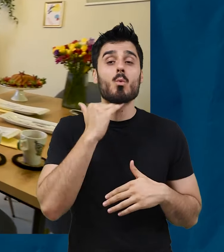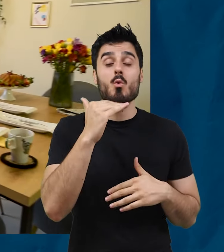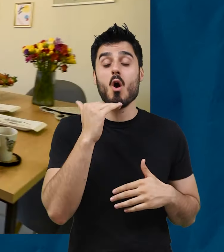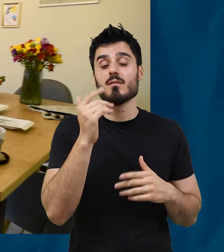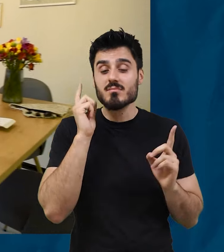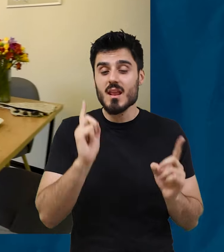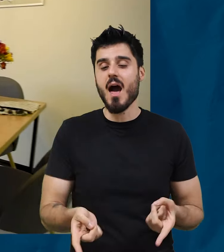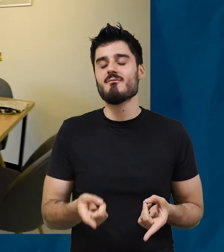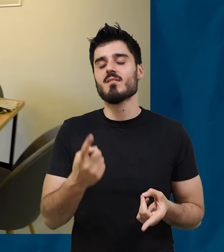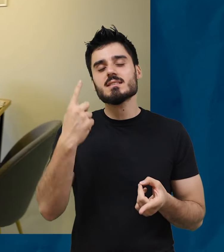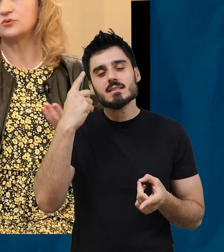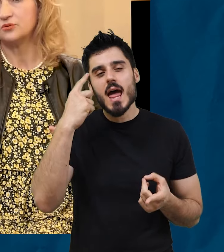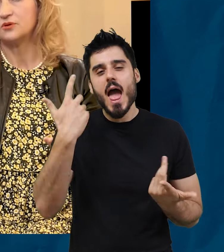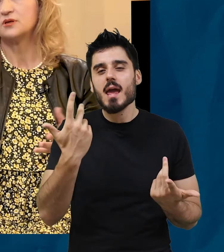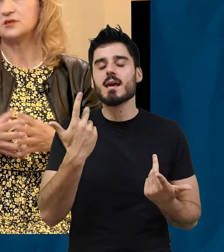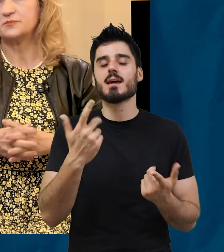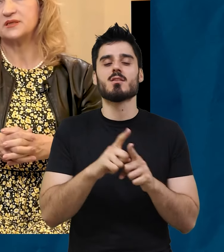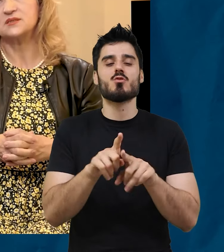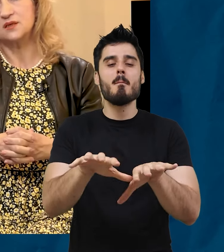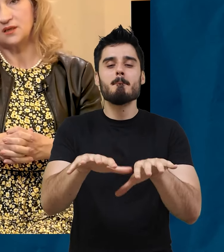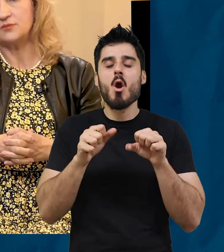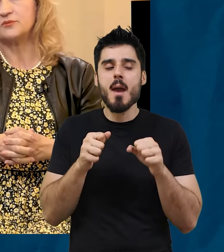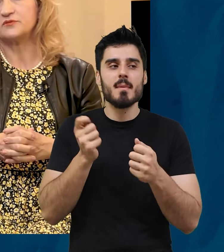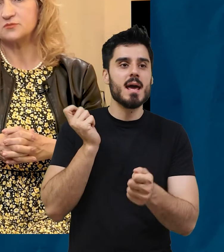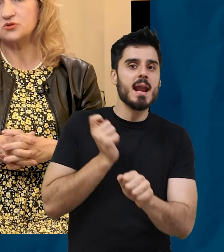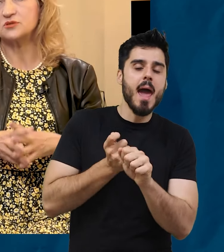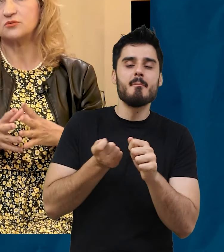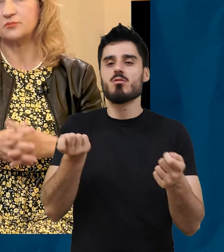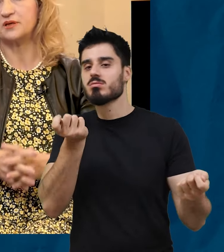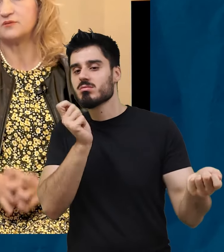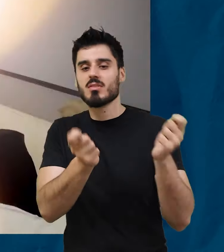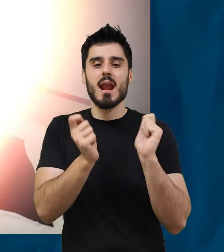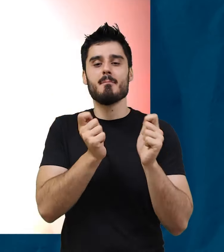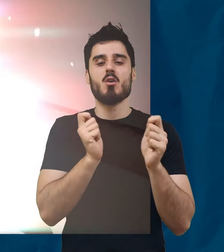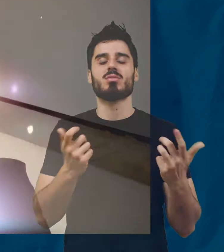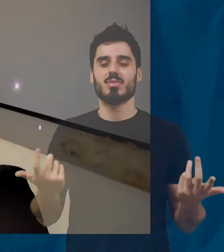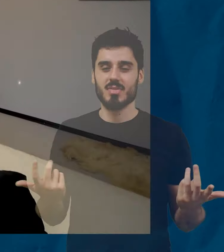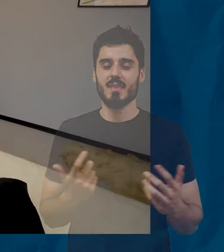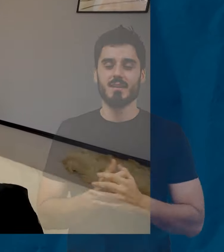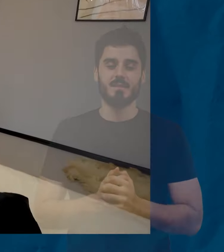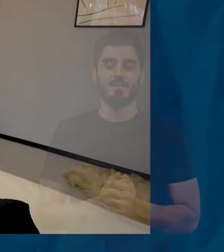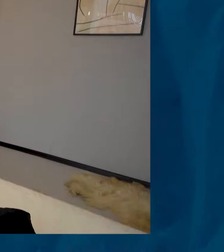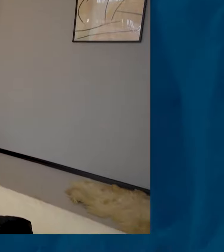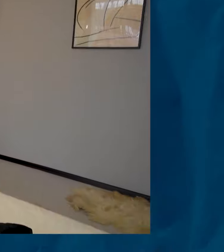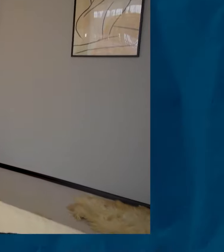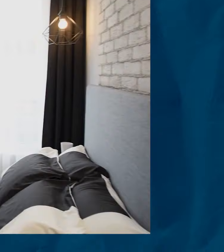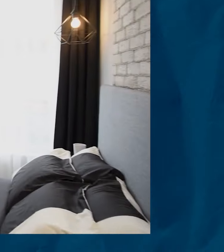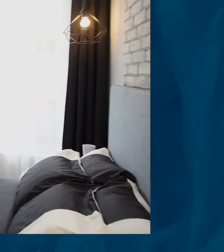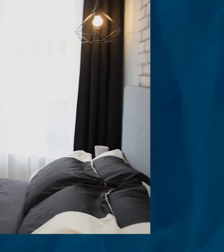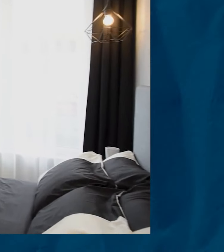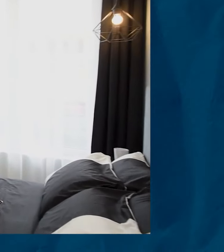да подхождаме, когато, разбира се, имаме възможност да го направим.